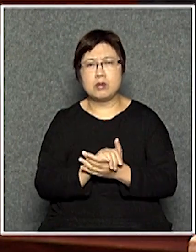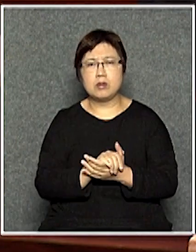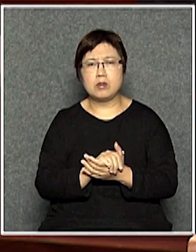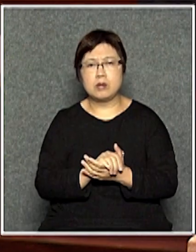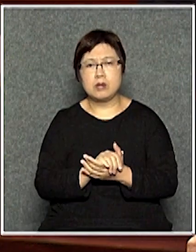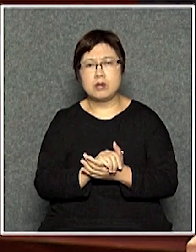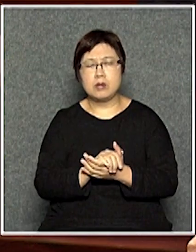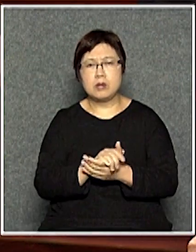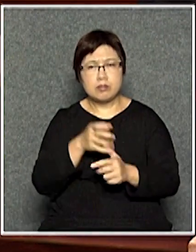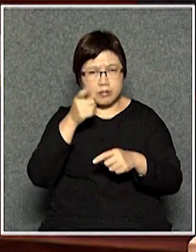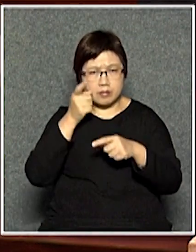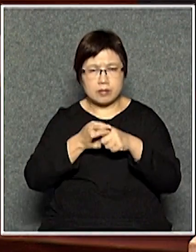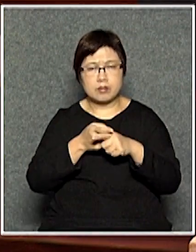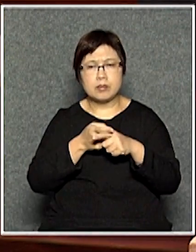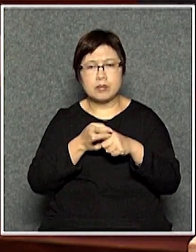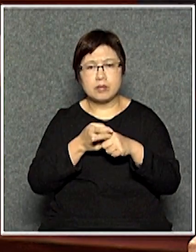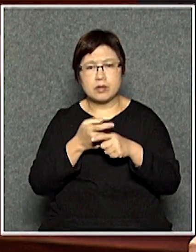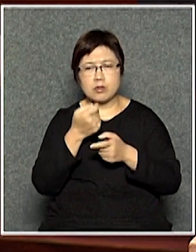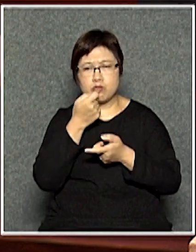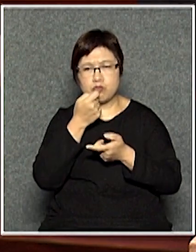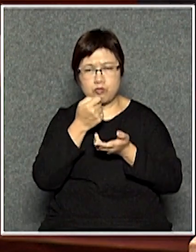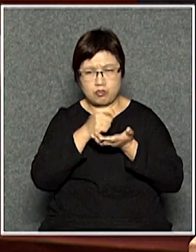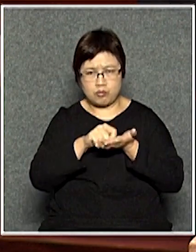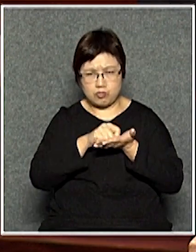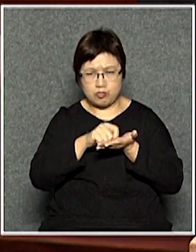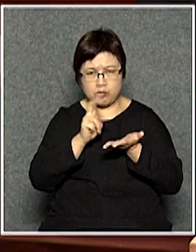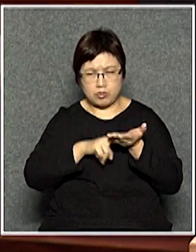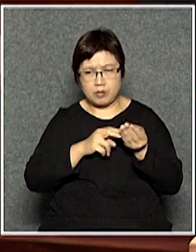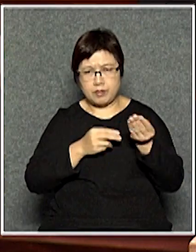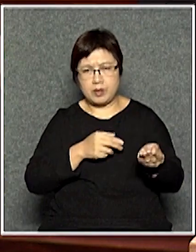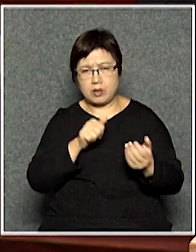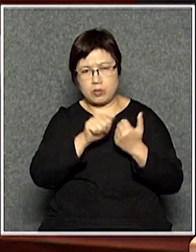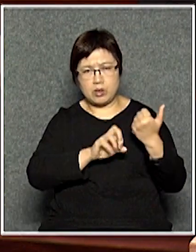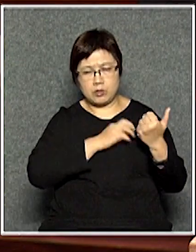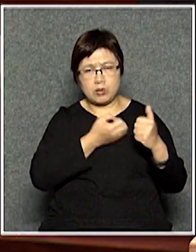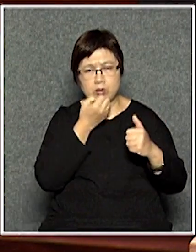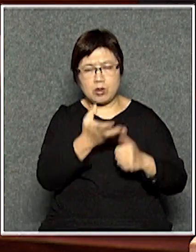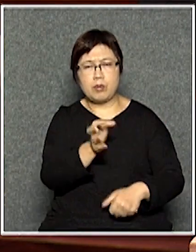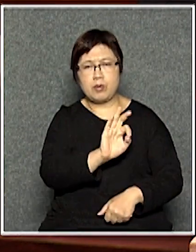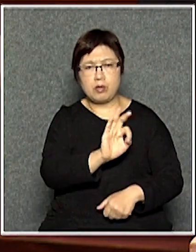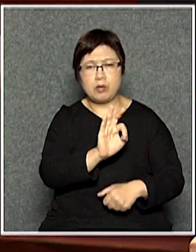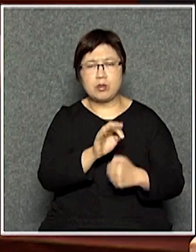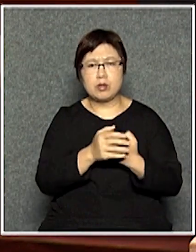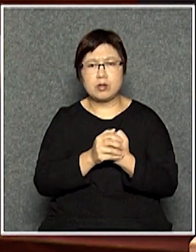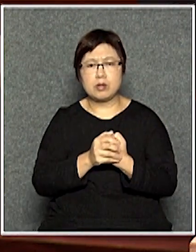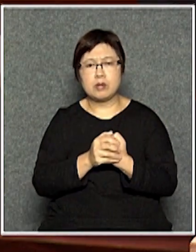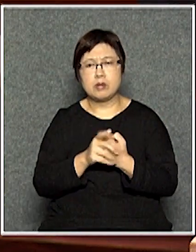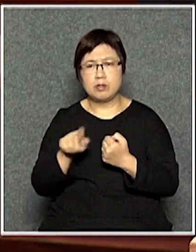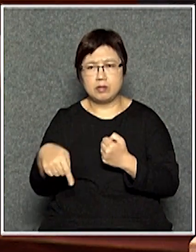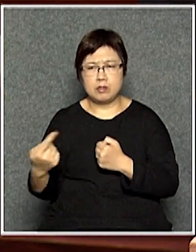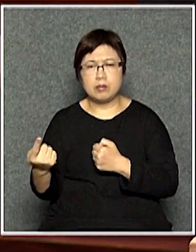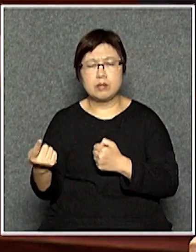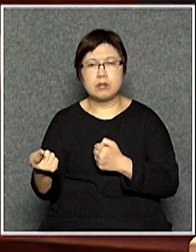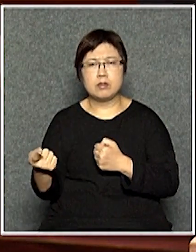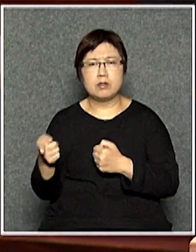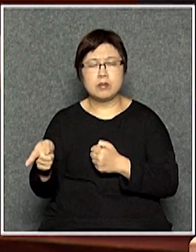他沒有正式呢是寫信給委員會提出他的意見。又另外一個呢，就